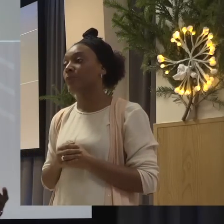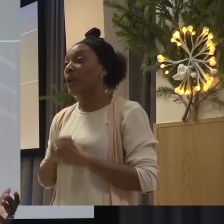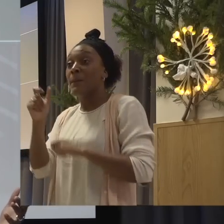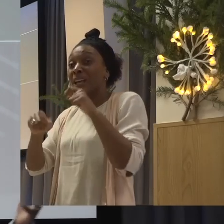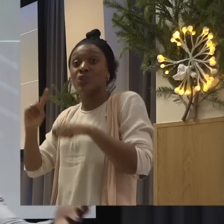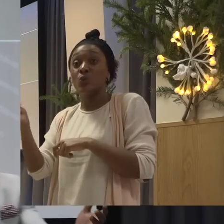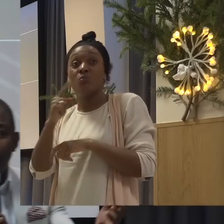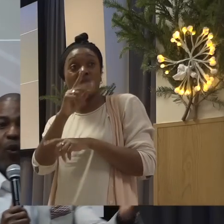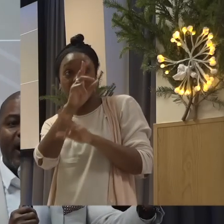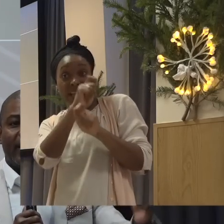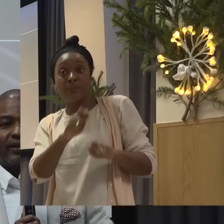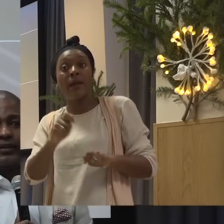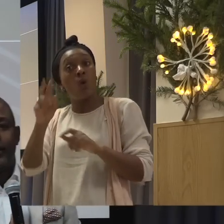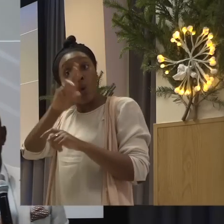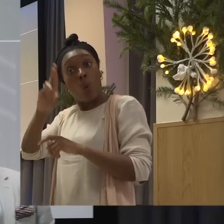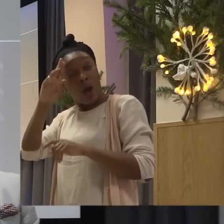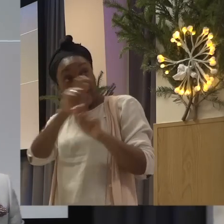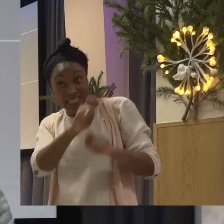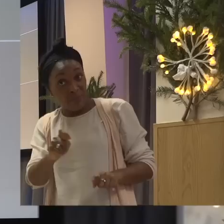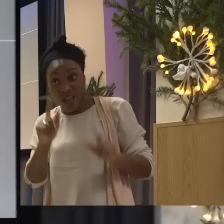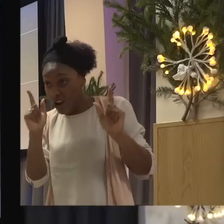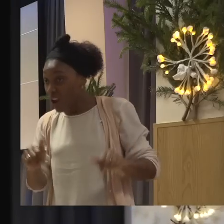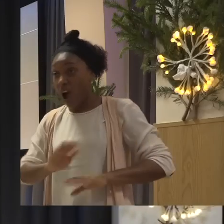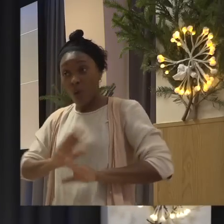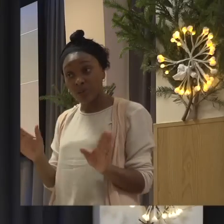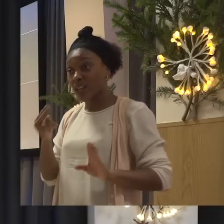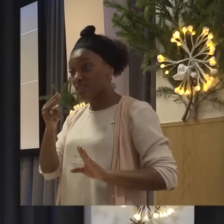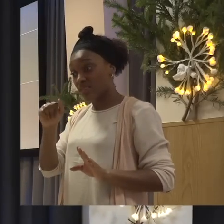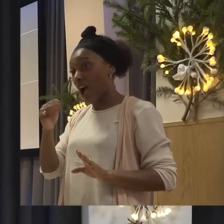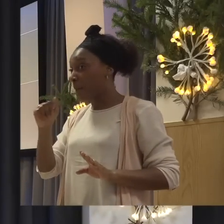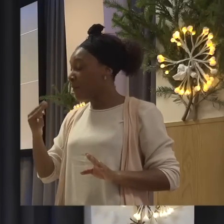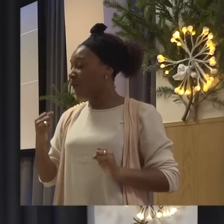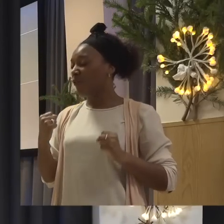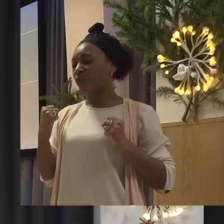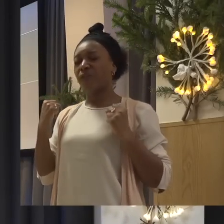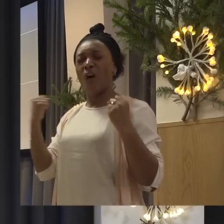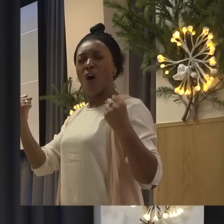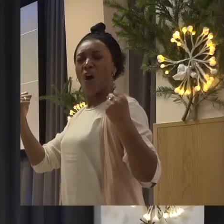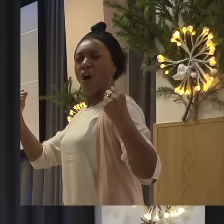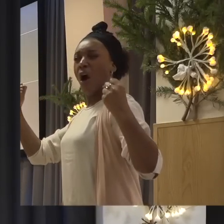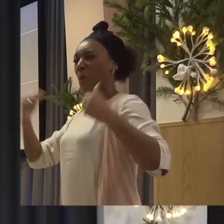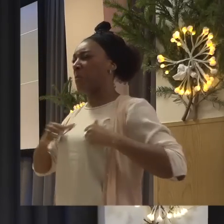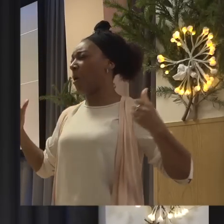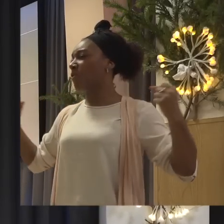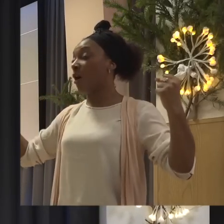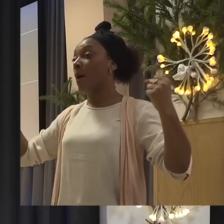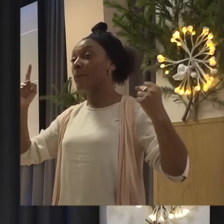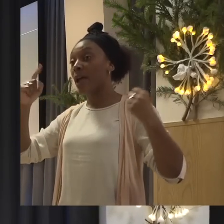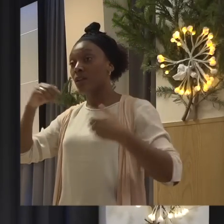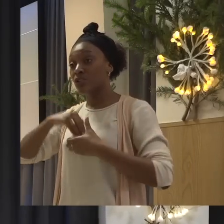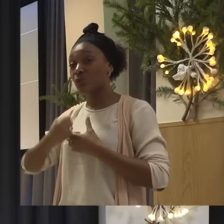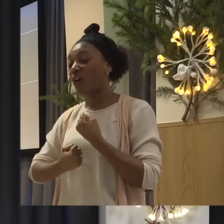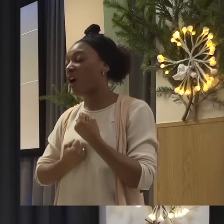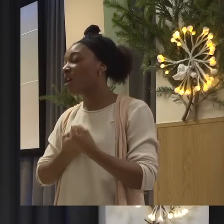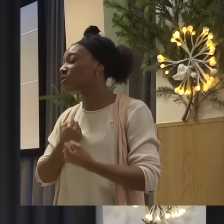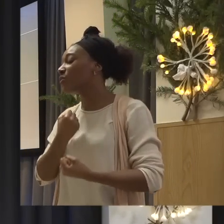de son patron, le roi. Mais la Bible dit que cet homme fort et vaillant avait une souffrance qui était